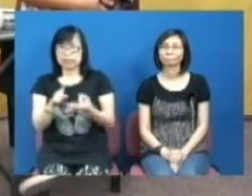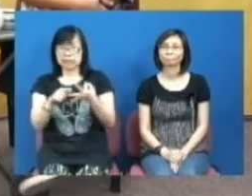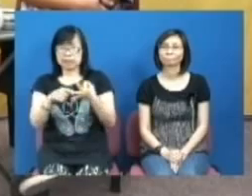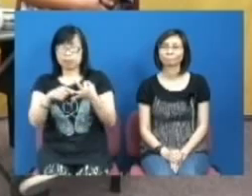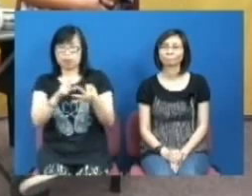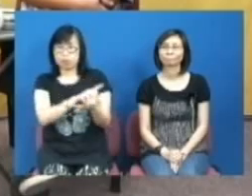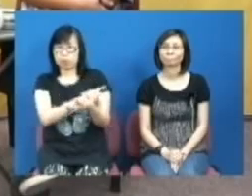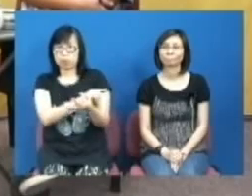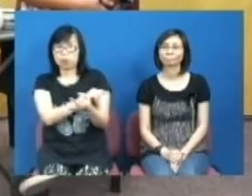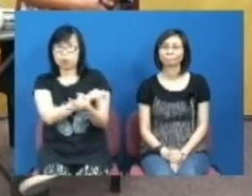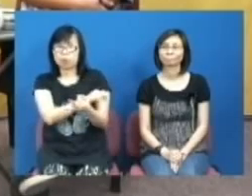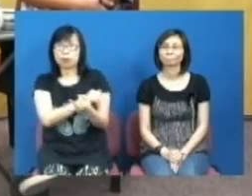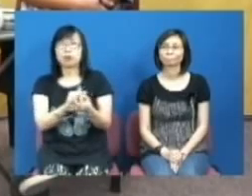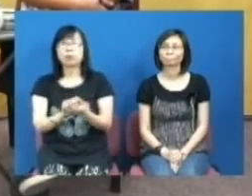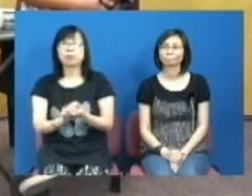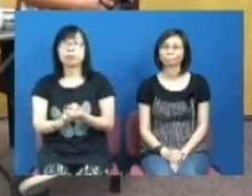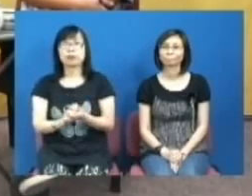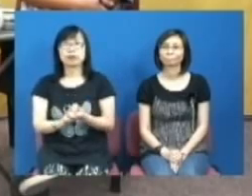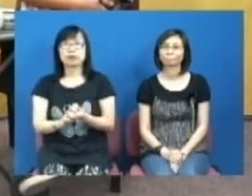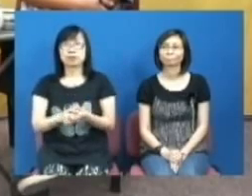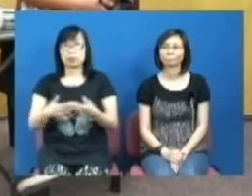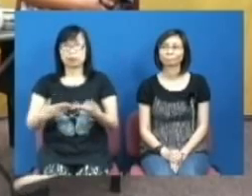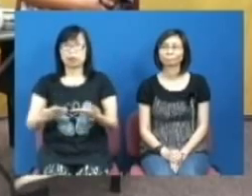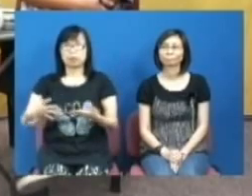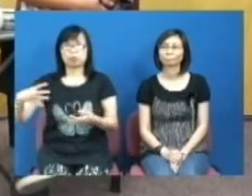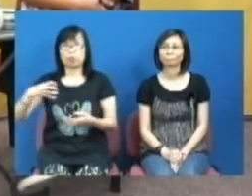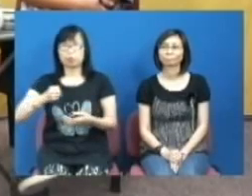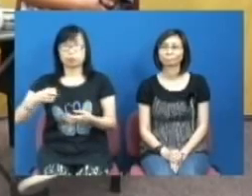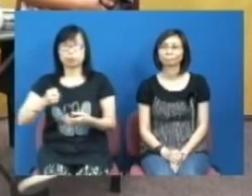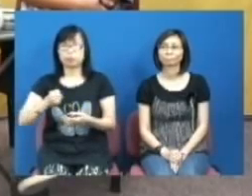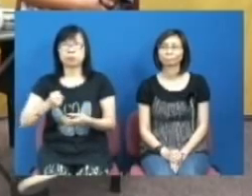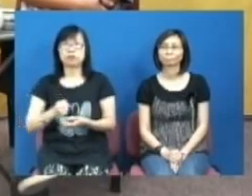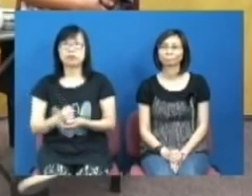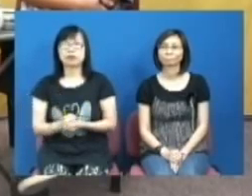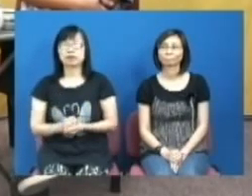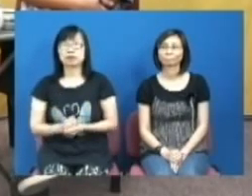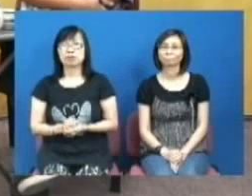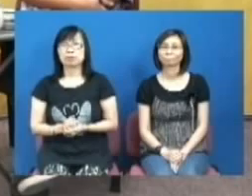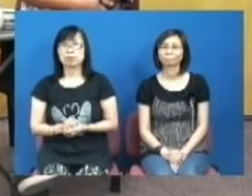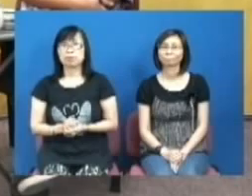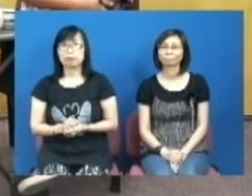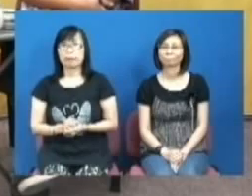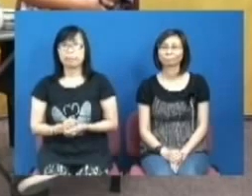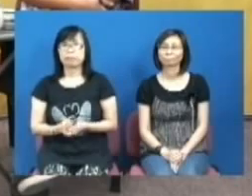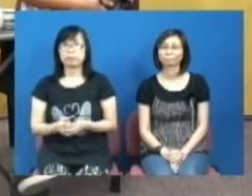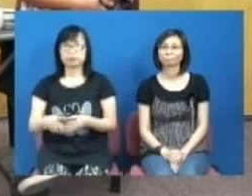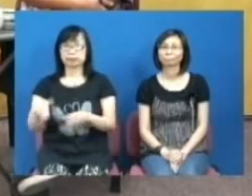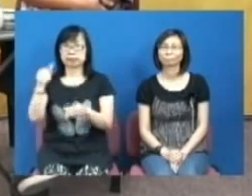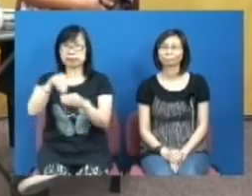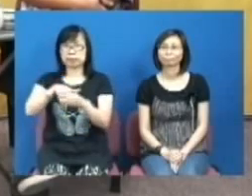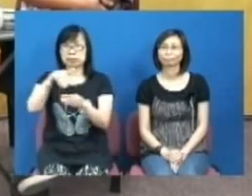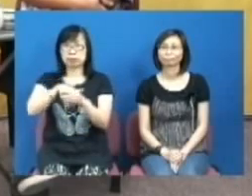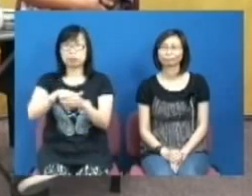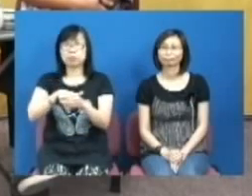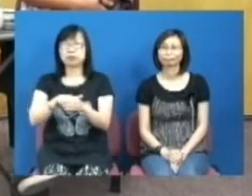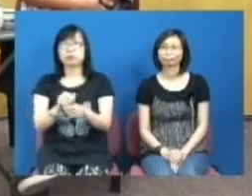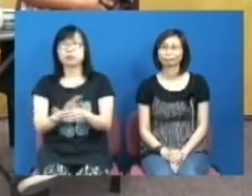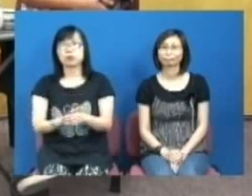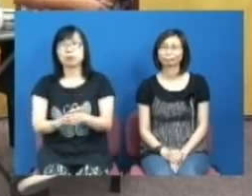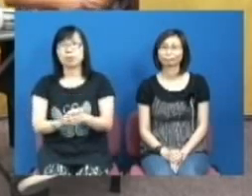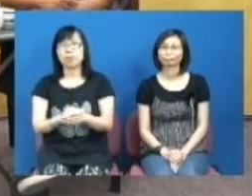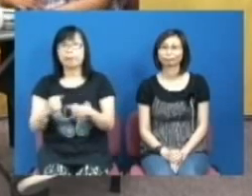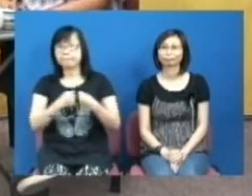當選權咧係呢個，即係呢個後，即係競選權咧係不可剝奪嘅。